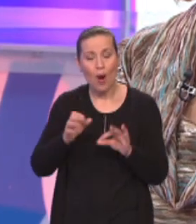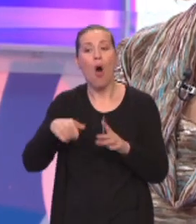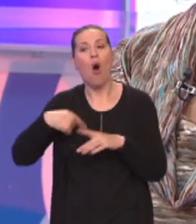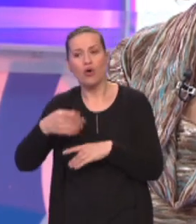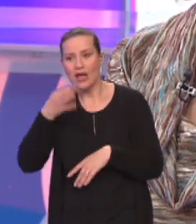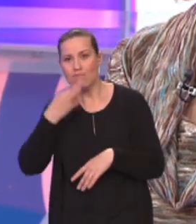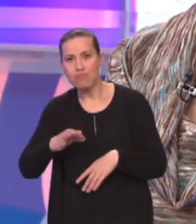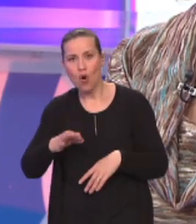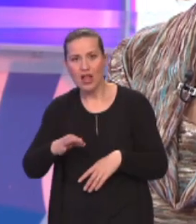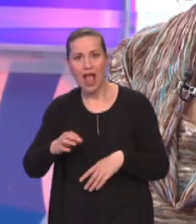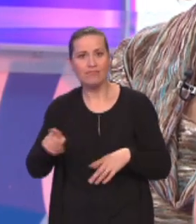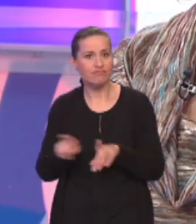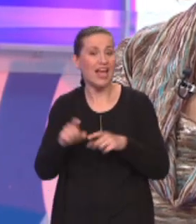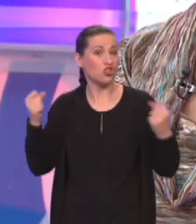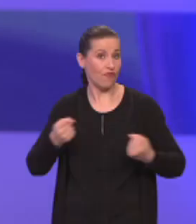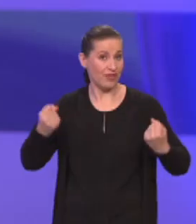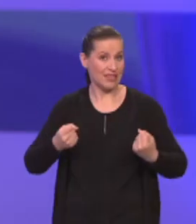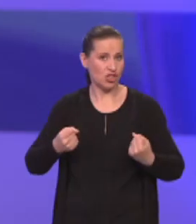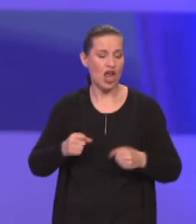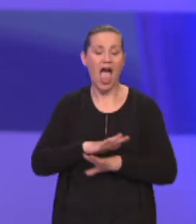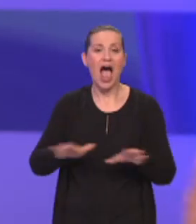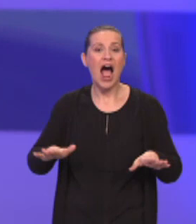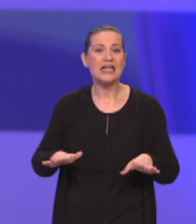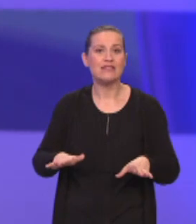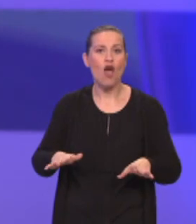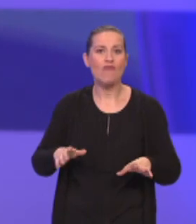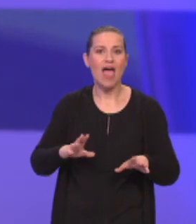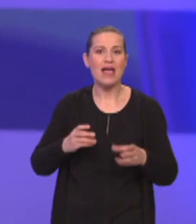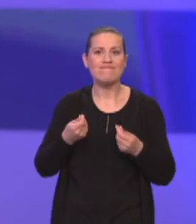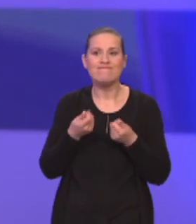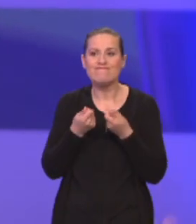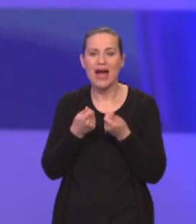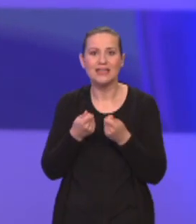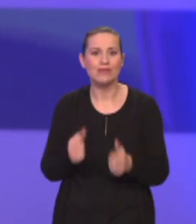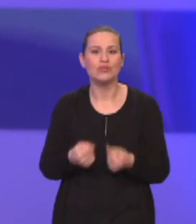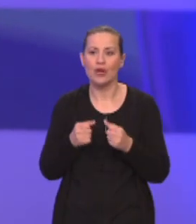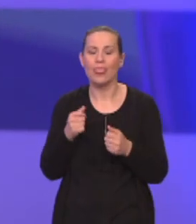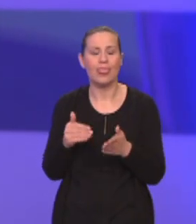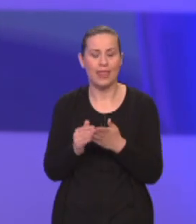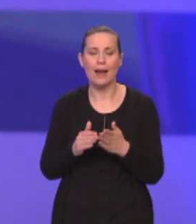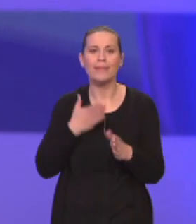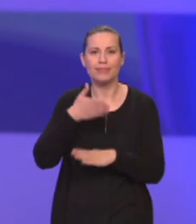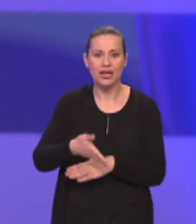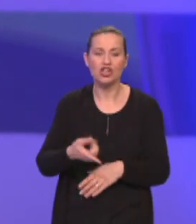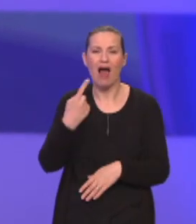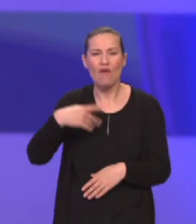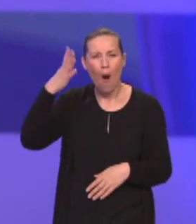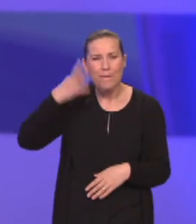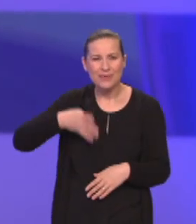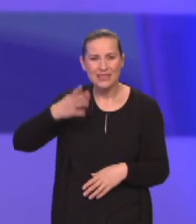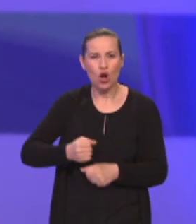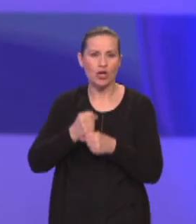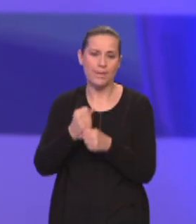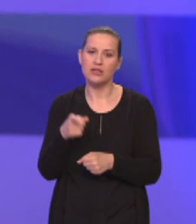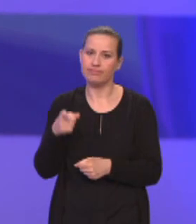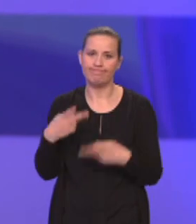i fizički. Sve ove materijalne poteškoće, naravno da je teško i da ih treba prevladati, ali ova psihološka podrška je